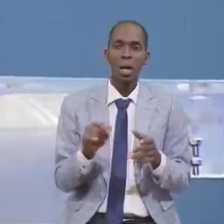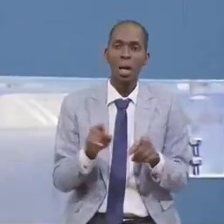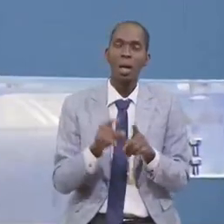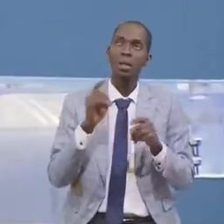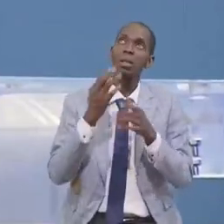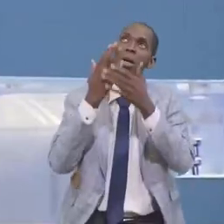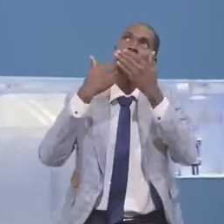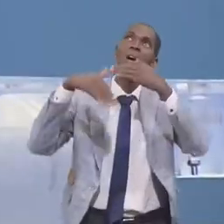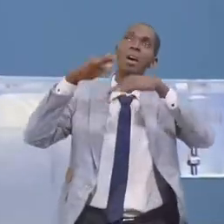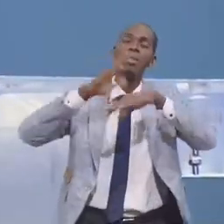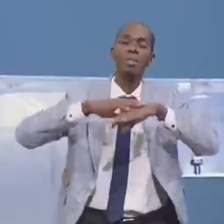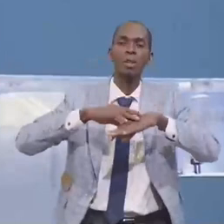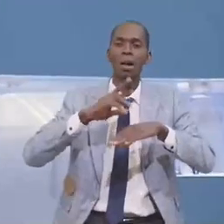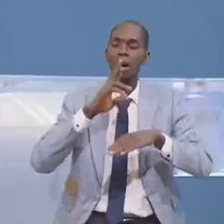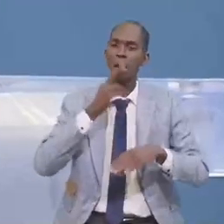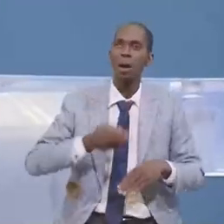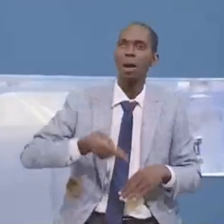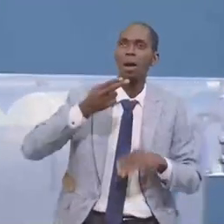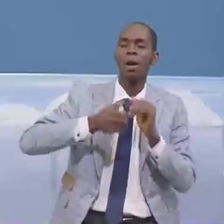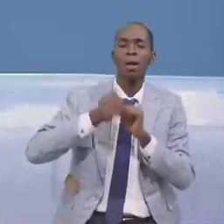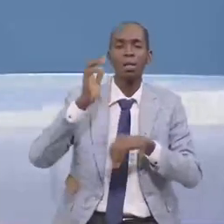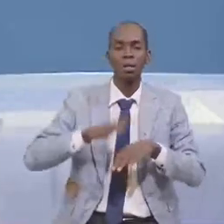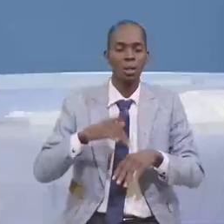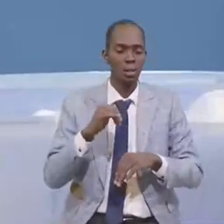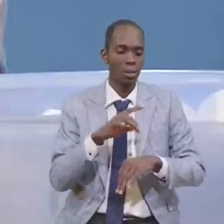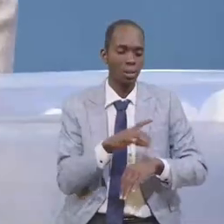Comme les cieux sont élevés au-dessus de la terre,